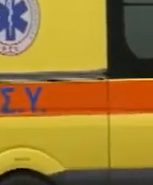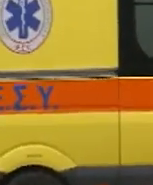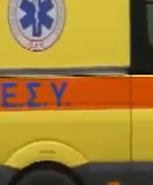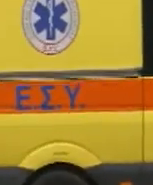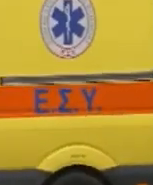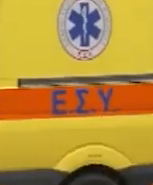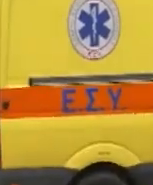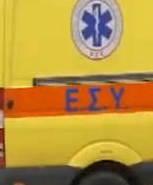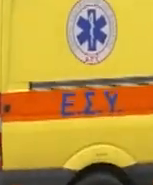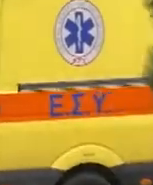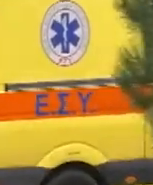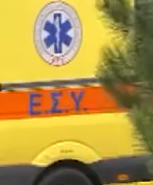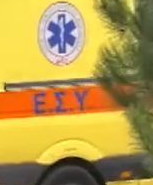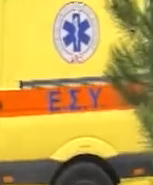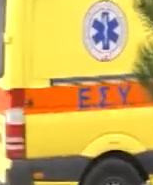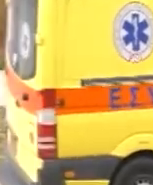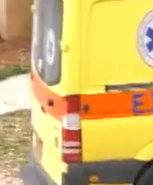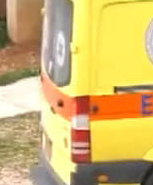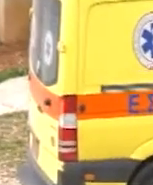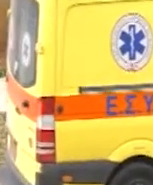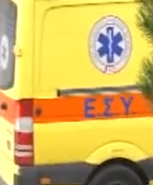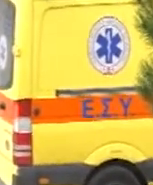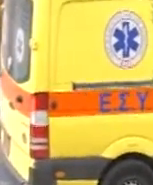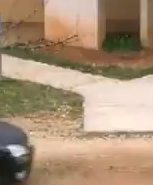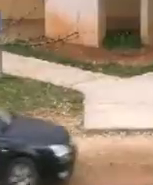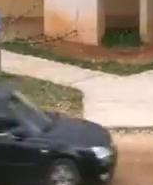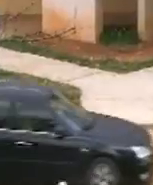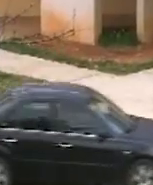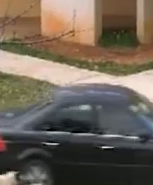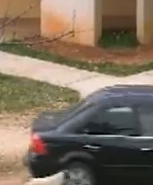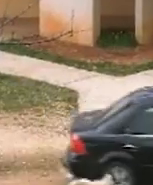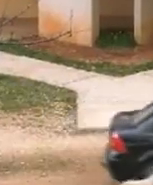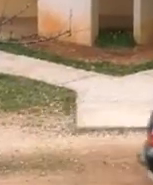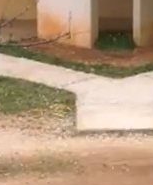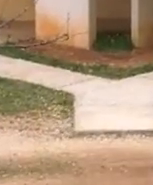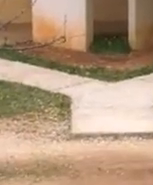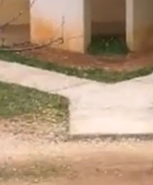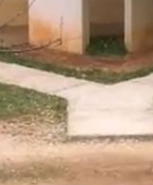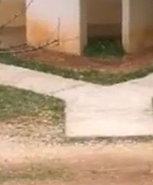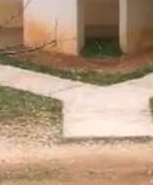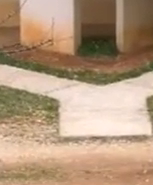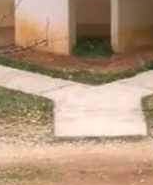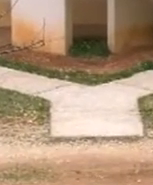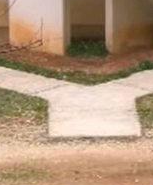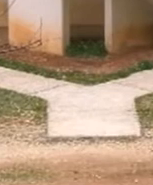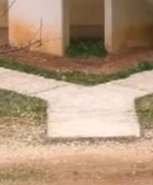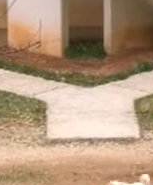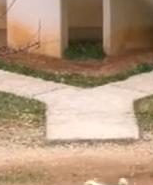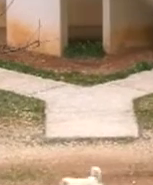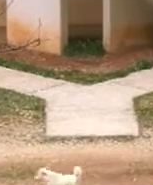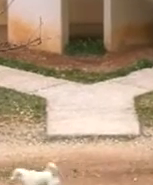ενημέρωση του λοιμοξιολόγου και εκπροσώπου του Υπουργείου Υγείας Σωτήρη Τσιόδρα. Ο συνολικός αριθμός των κρούσματων ανέρχεται